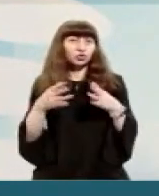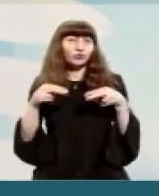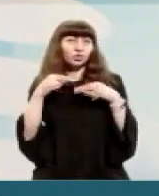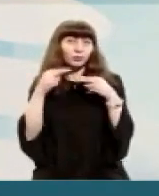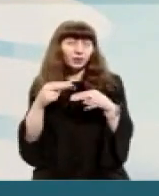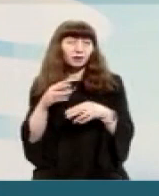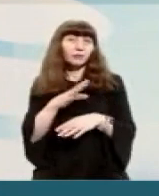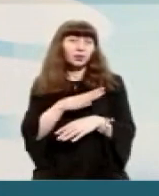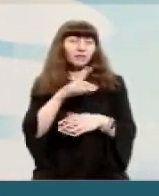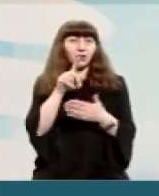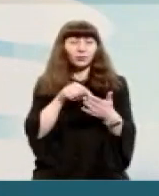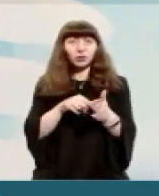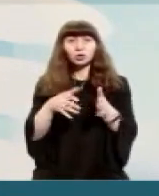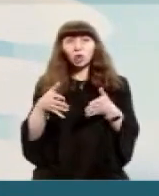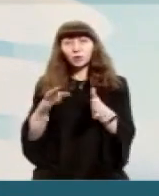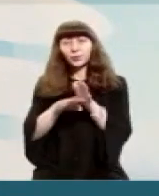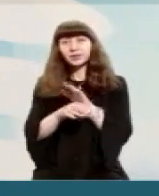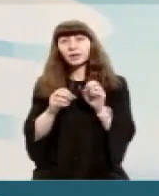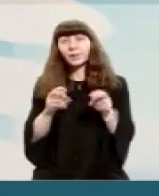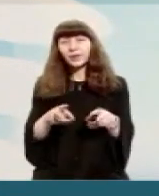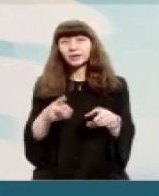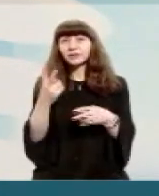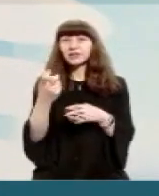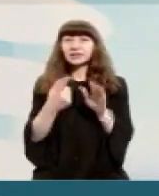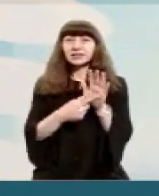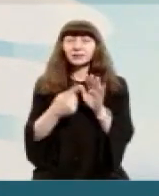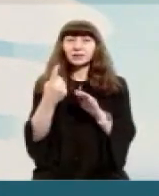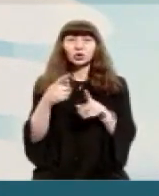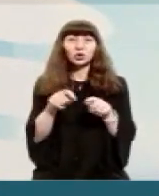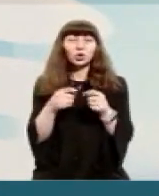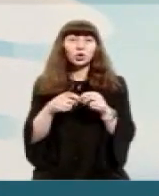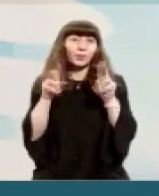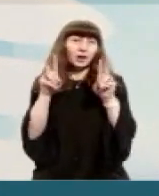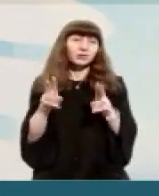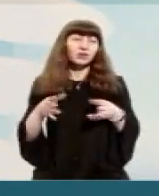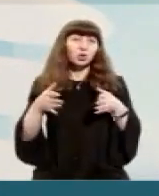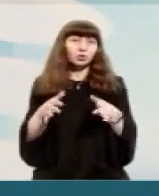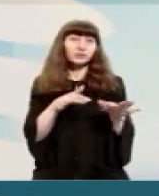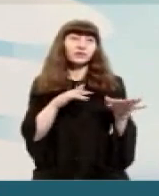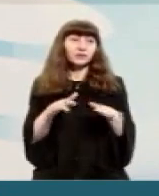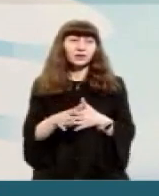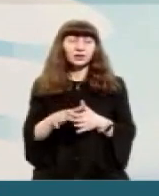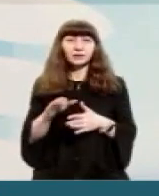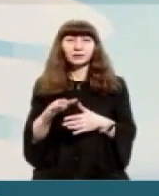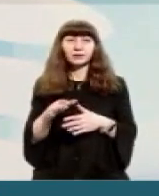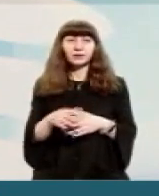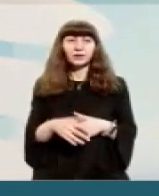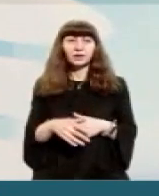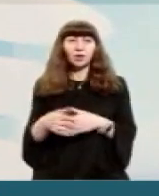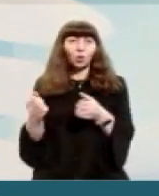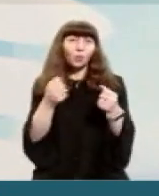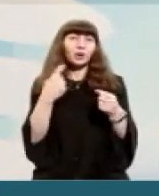внимание было уделено вопросам дорожной безопасности. Выявлено 271 нарушение правил дорожного движения. Из них за